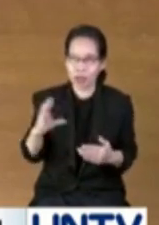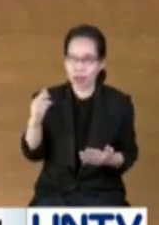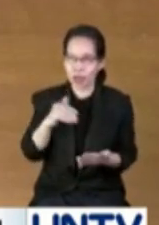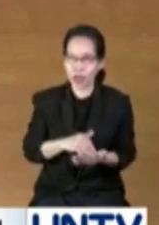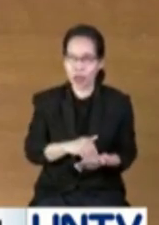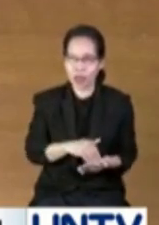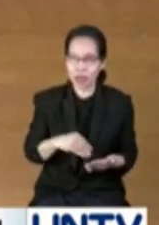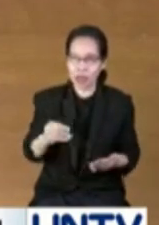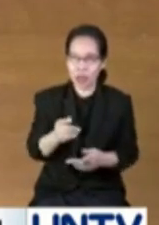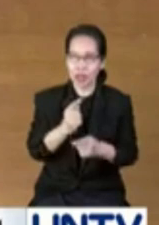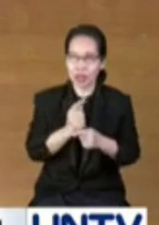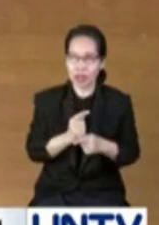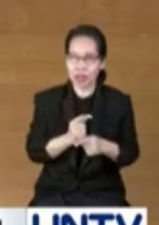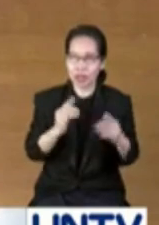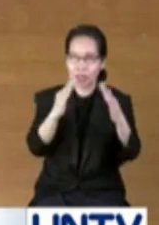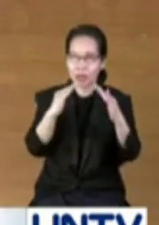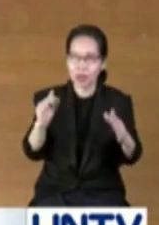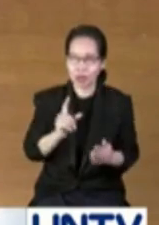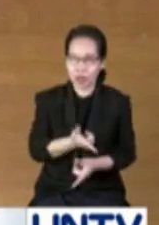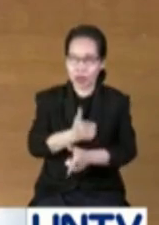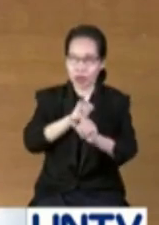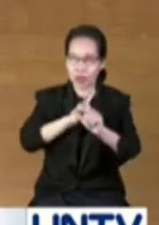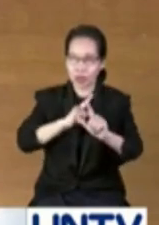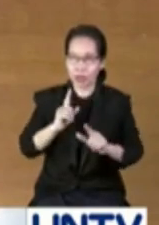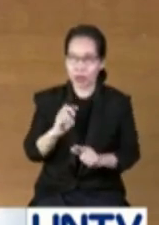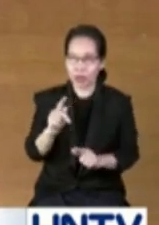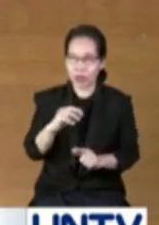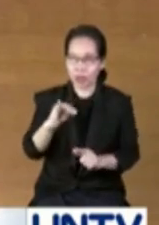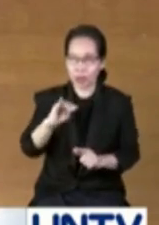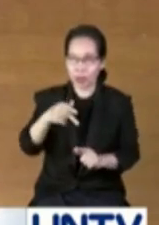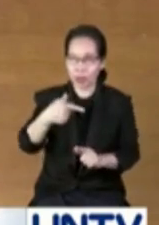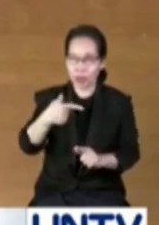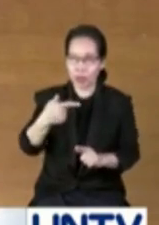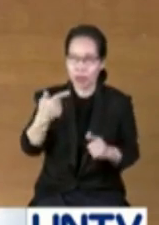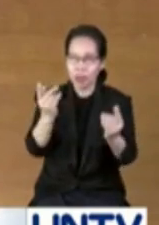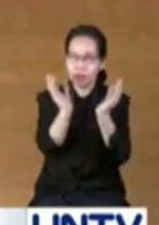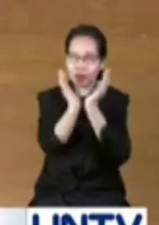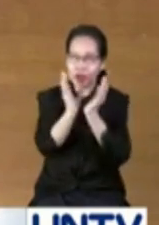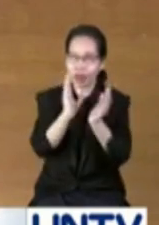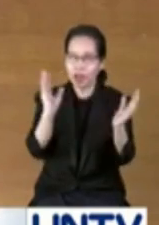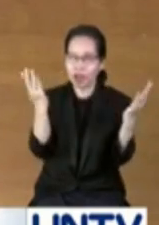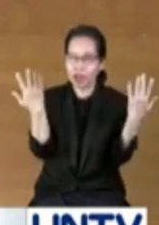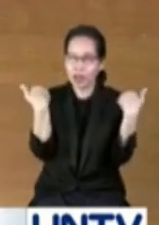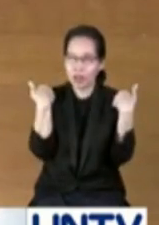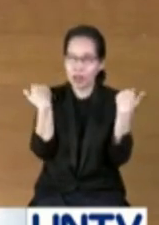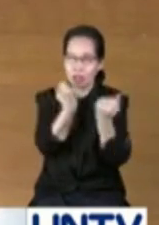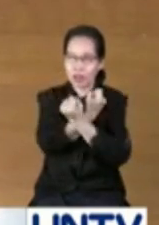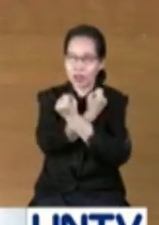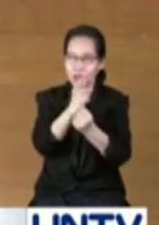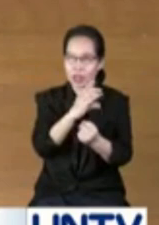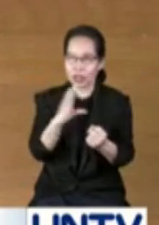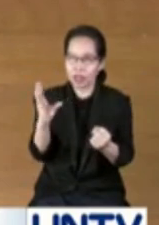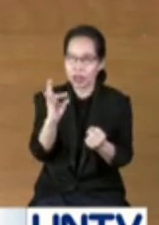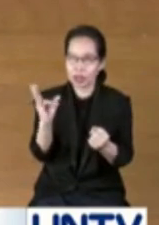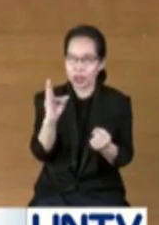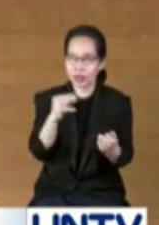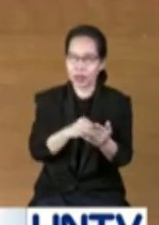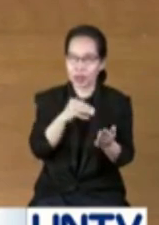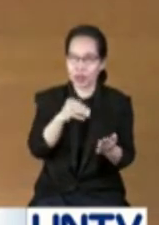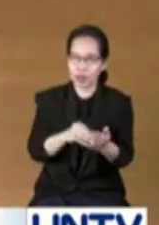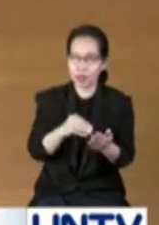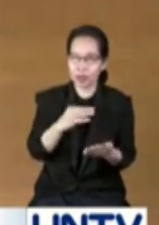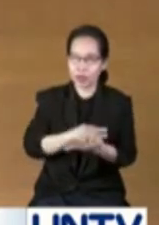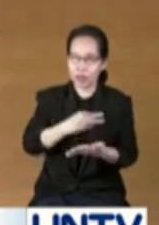ng housing loan sa Pag-ibig na nagkakahalaga ng 117 bilyon na piso.